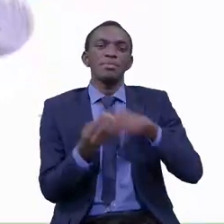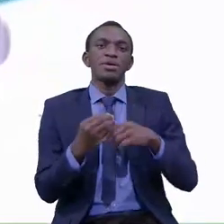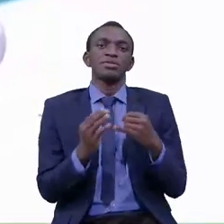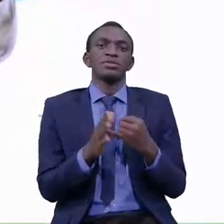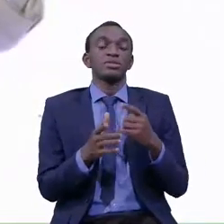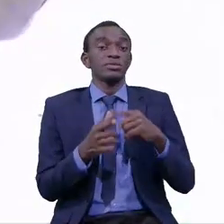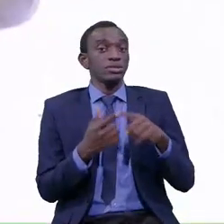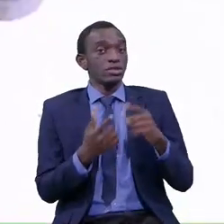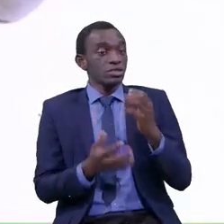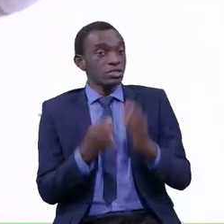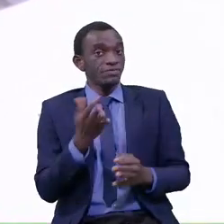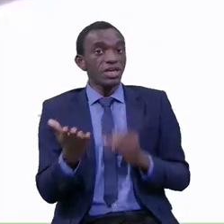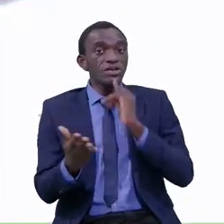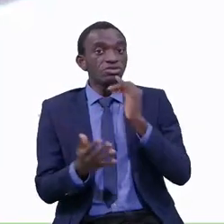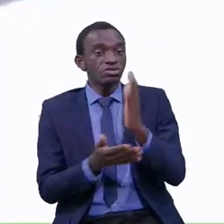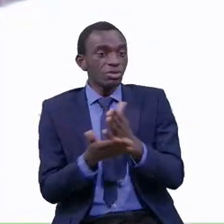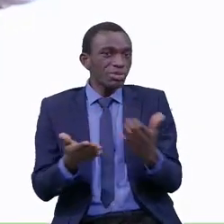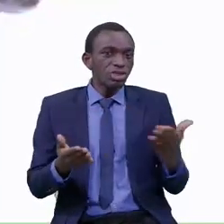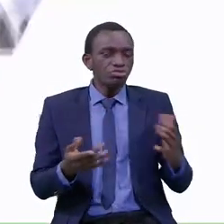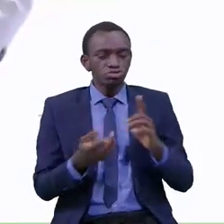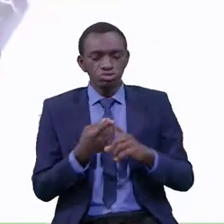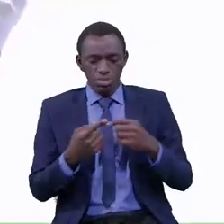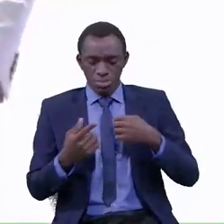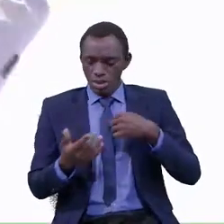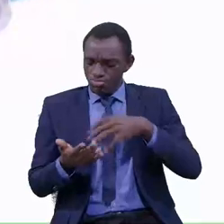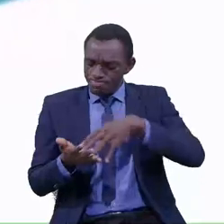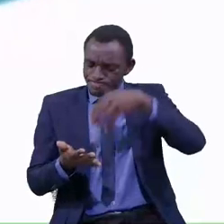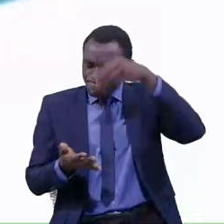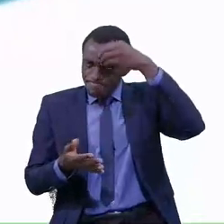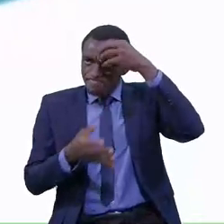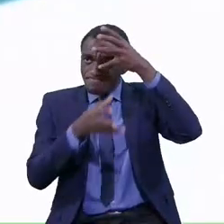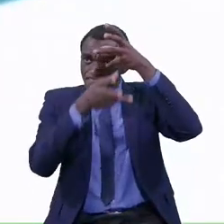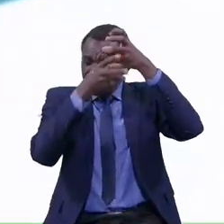quelque chose à mémoriser et à